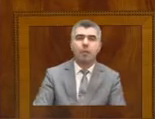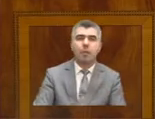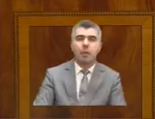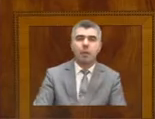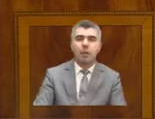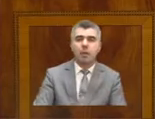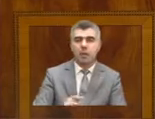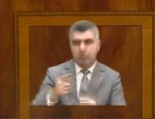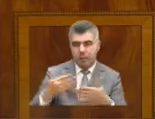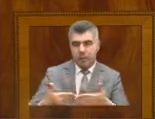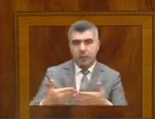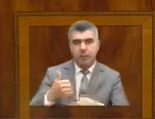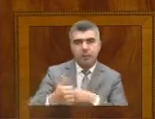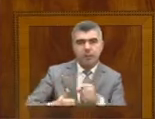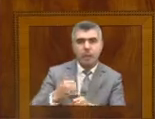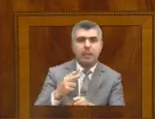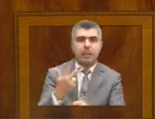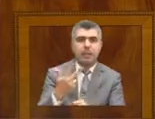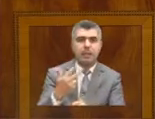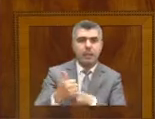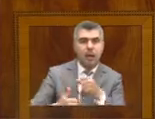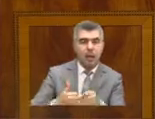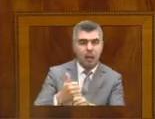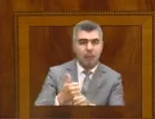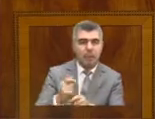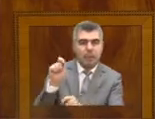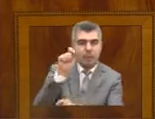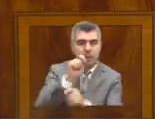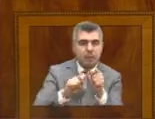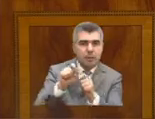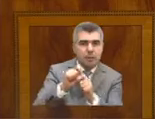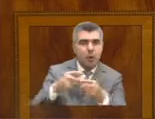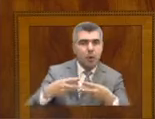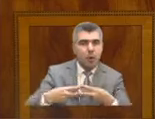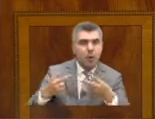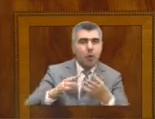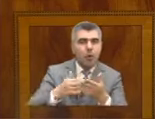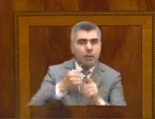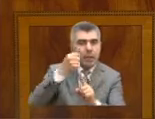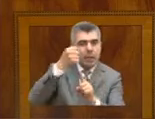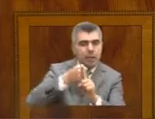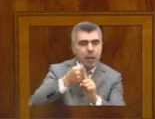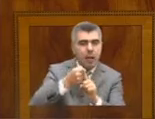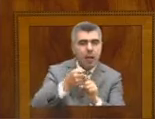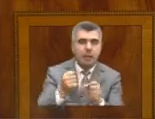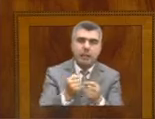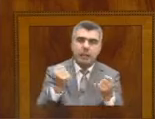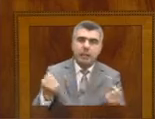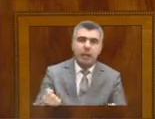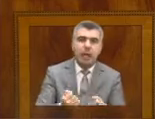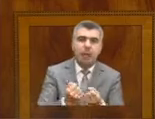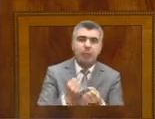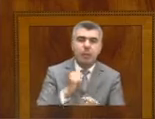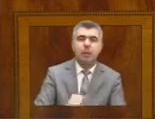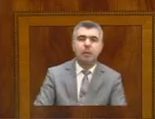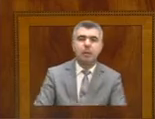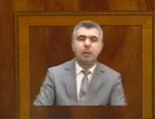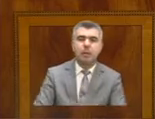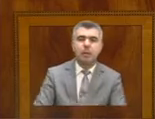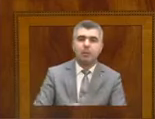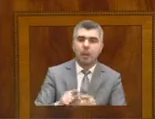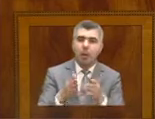النصف الأول من هذه الولاية عبر استكمال تنزيل الأوراش الإصلاحية والتنموية التي